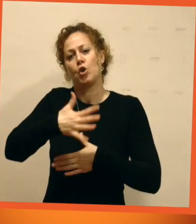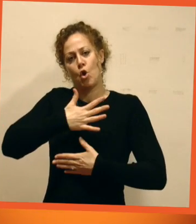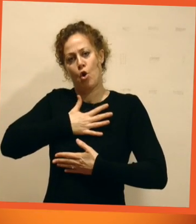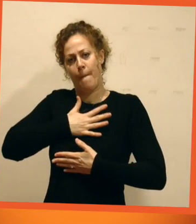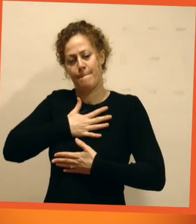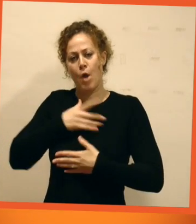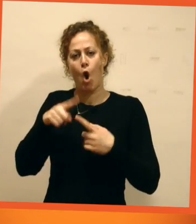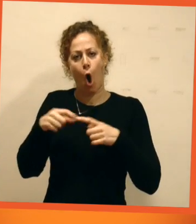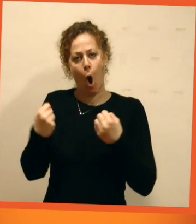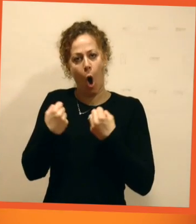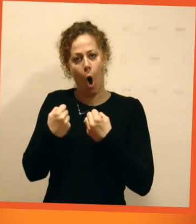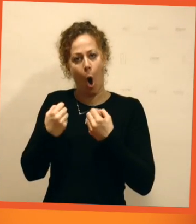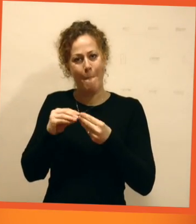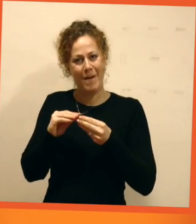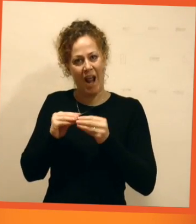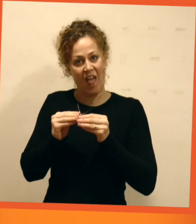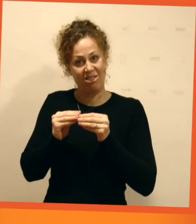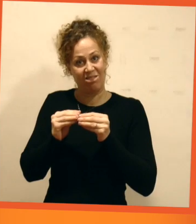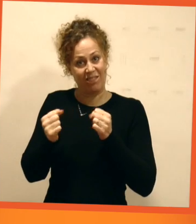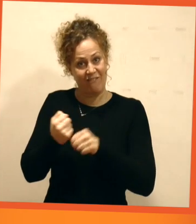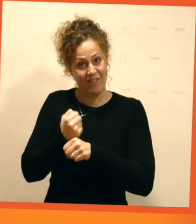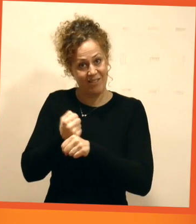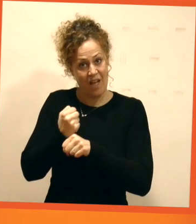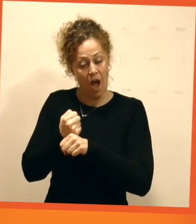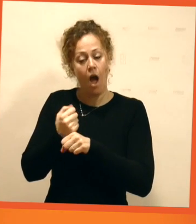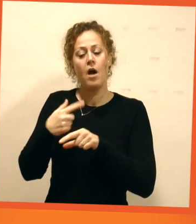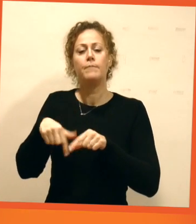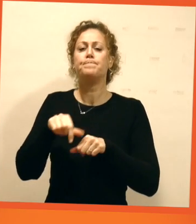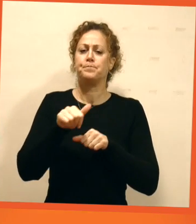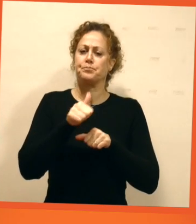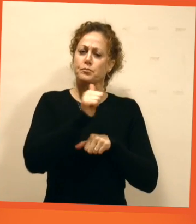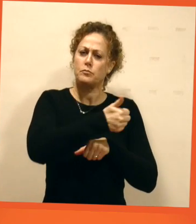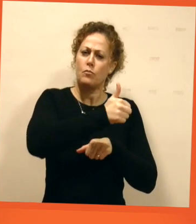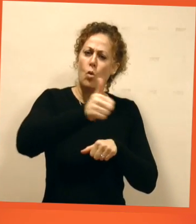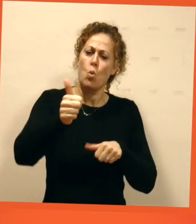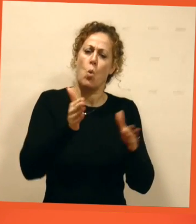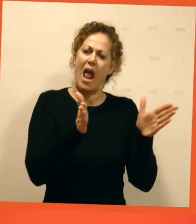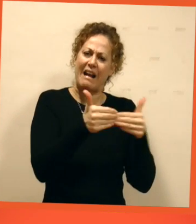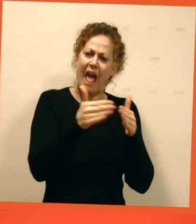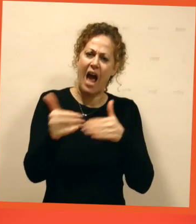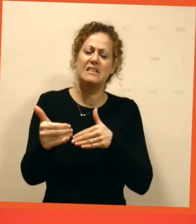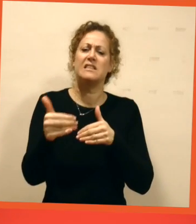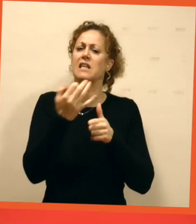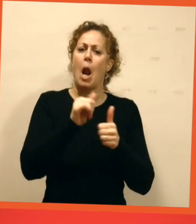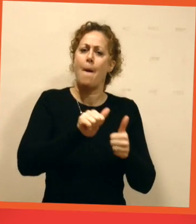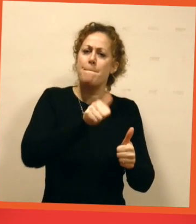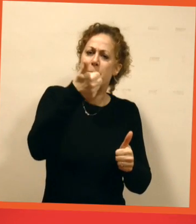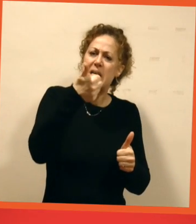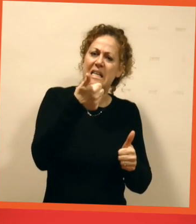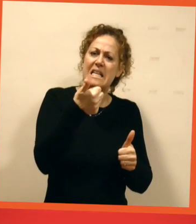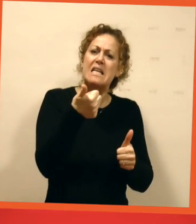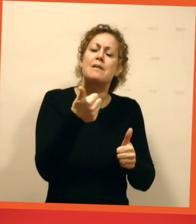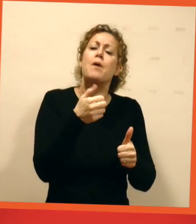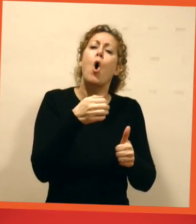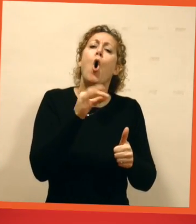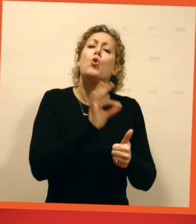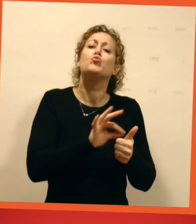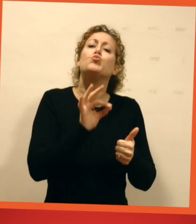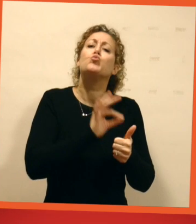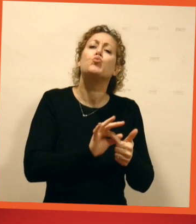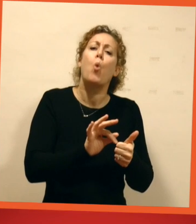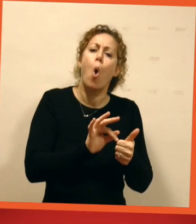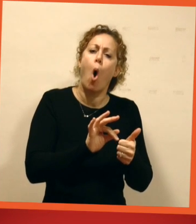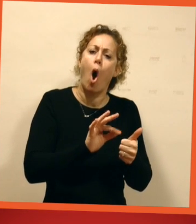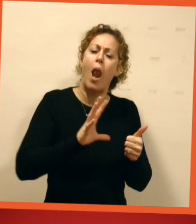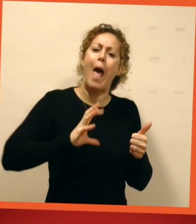di operatività. Ciascuna classe di ogni ordine grado, quindi sto parlando dalla prima classe della materna